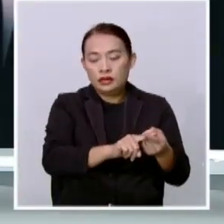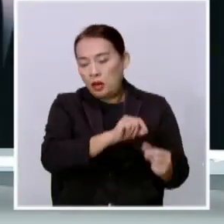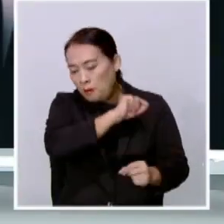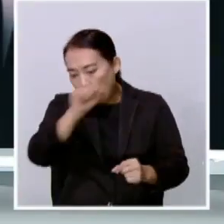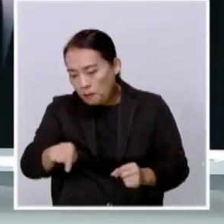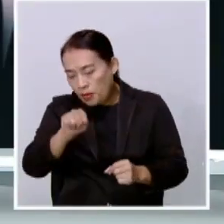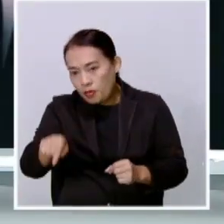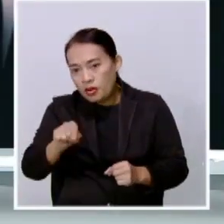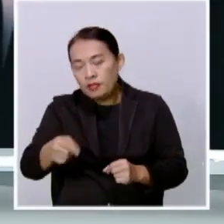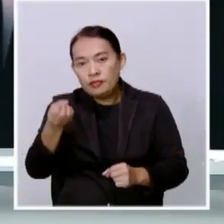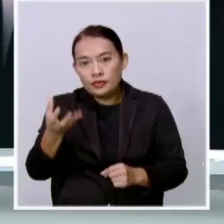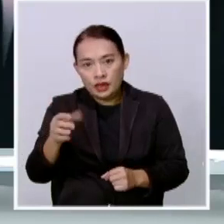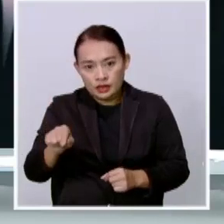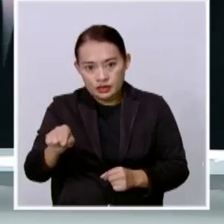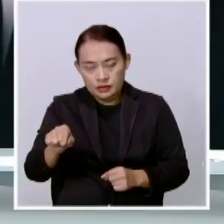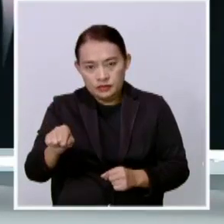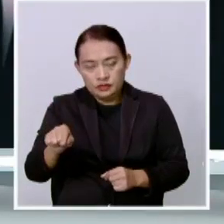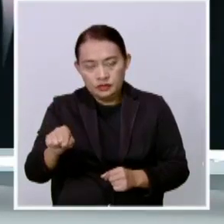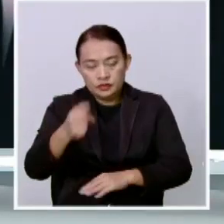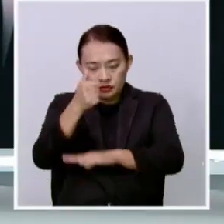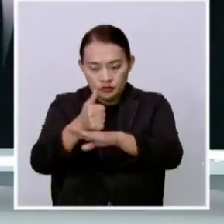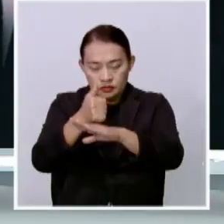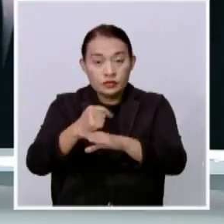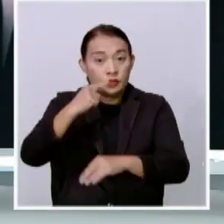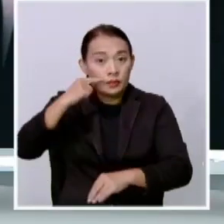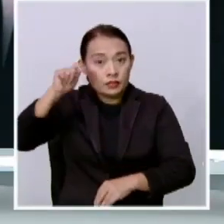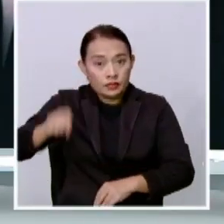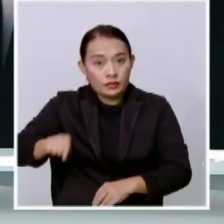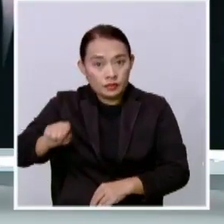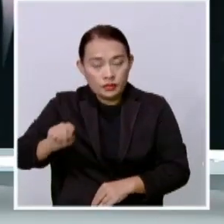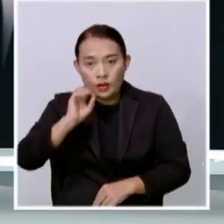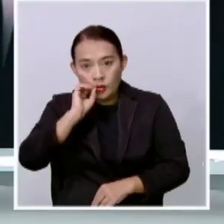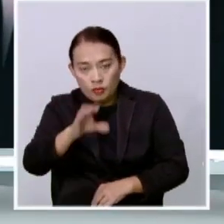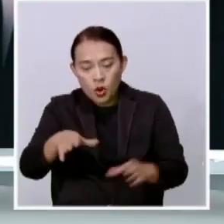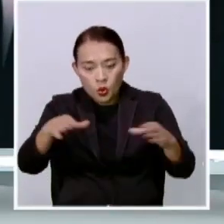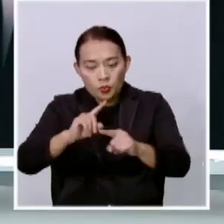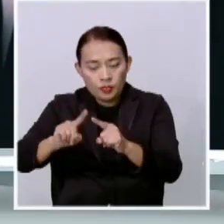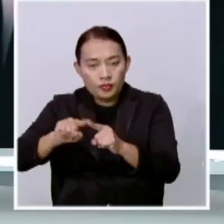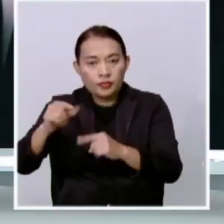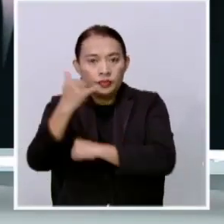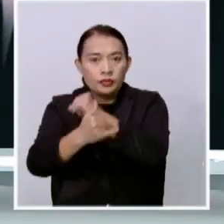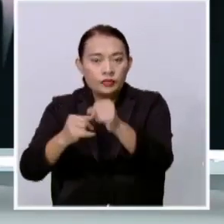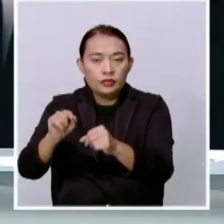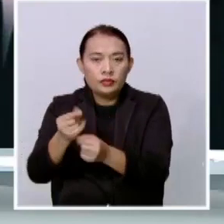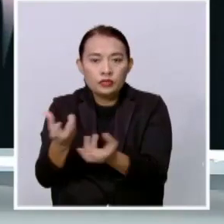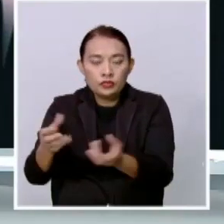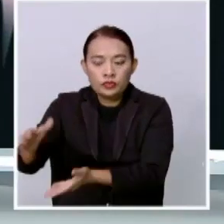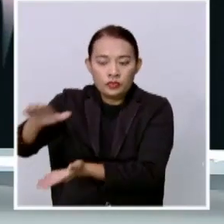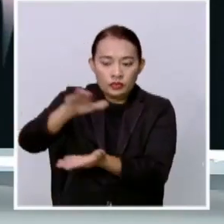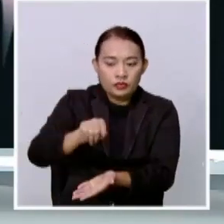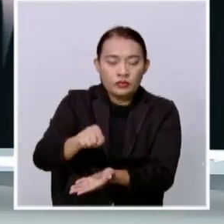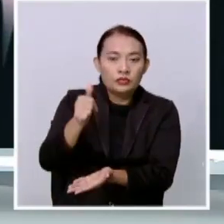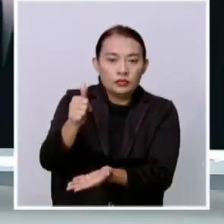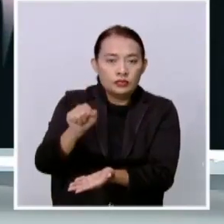ในเมืองเซเวโรโดเนสซึ่งตอนนี้ทางผู้นำยูเครนเองก็ออกมาเรียกร้องให้ชาติพันธมิตรเนี่ยช่วยส่งอาวุธยุทโธปกรณ์เพิ่มให้อีกได้ไหมเพราะว่า